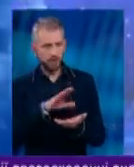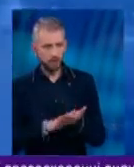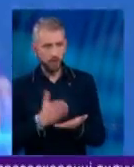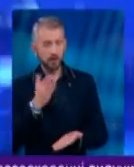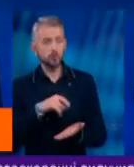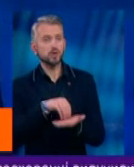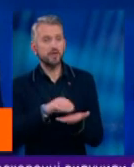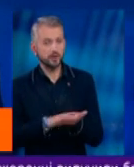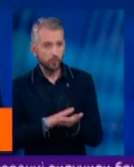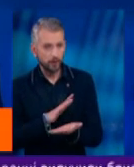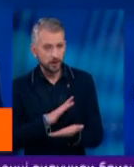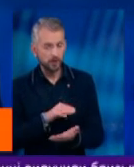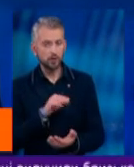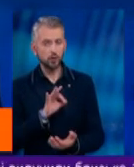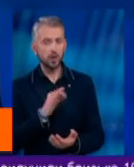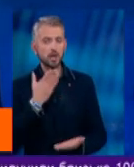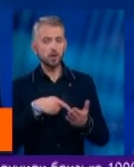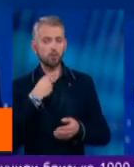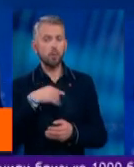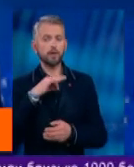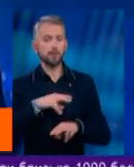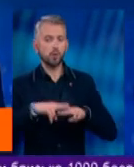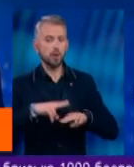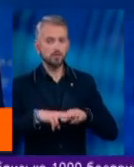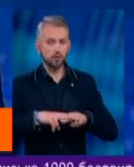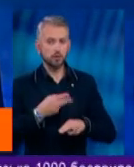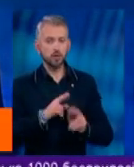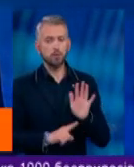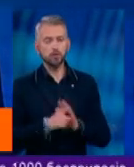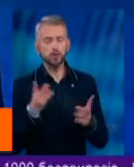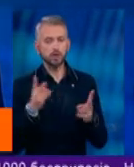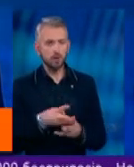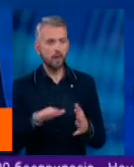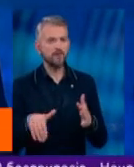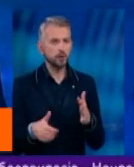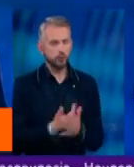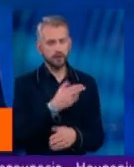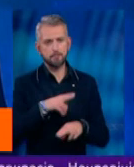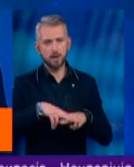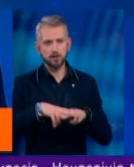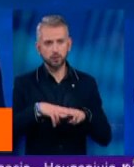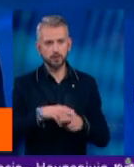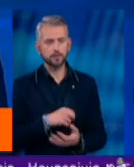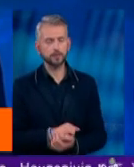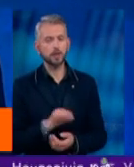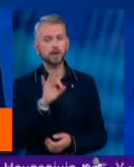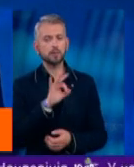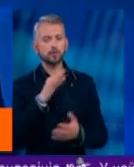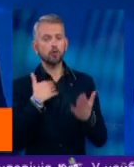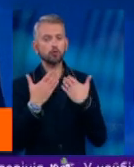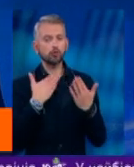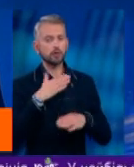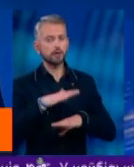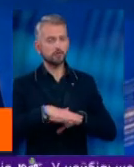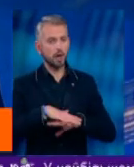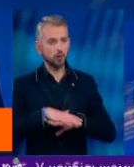він зафіксований, то, якщо мова йде про паспорт, для початку треба відновити паспорт. А з приводу стосунків з банком, от